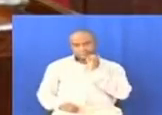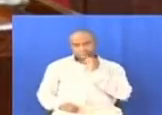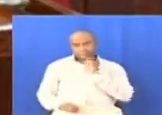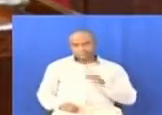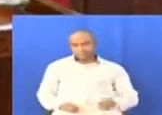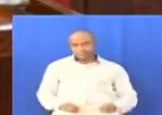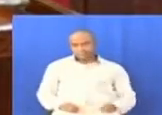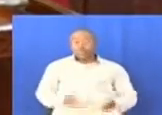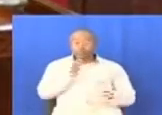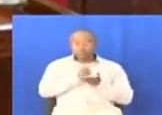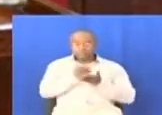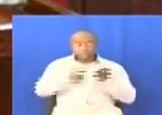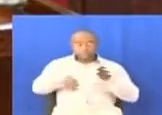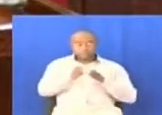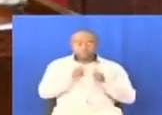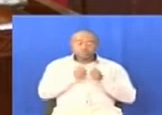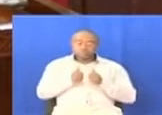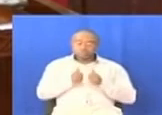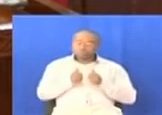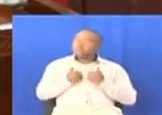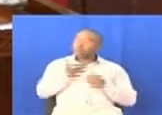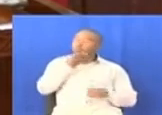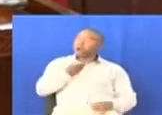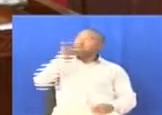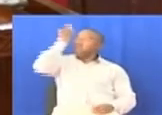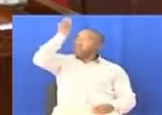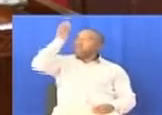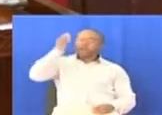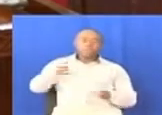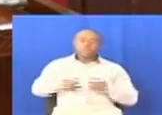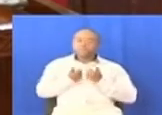Na tumemtumainia Bwana hatujaaibika.